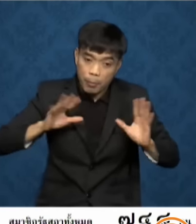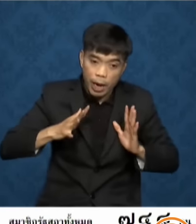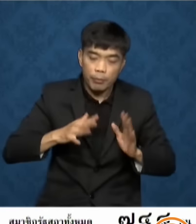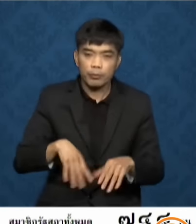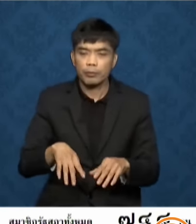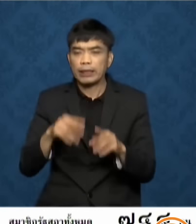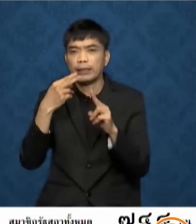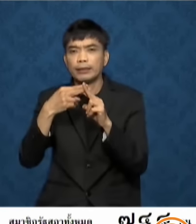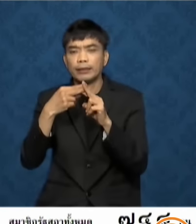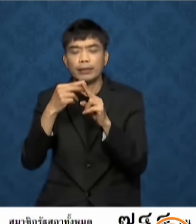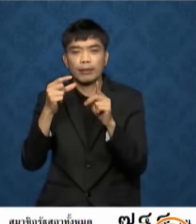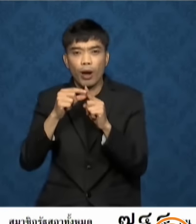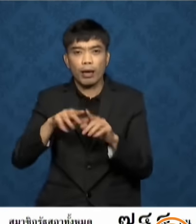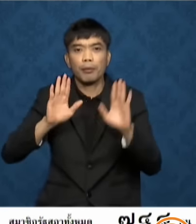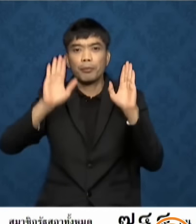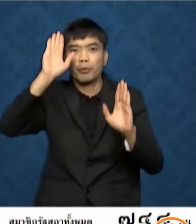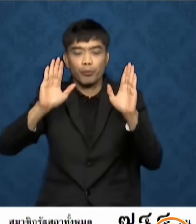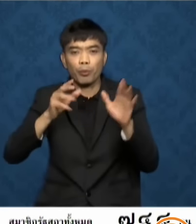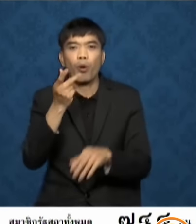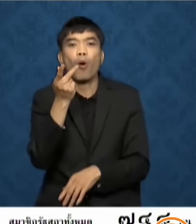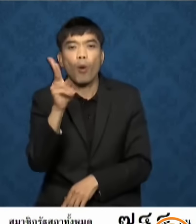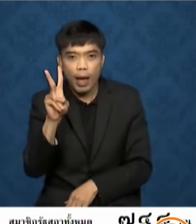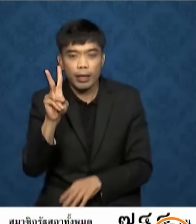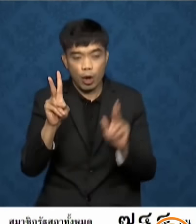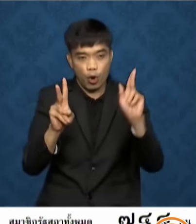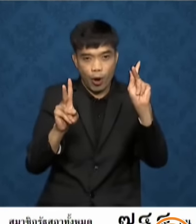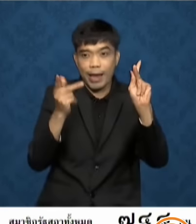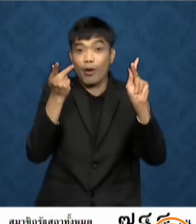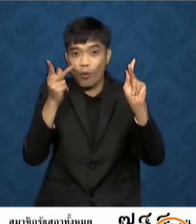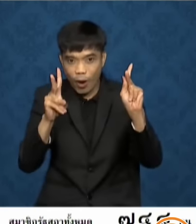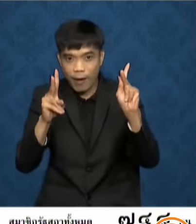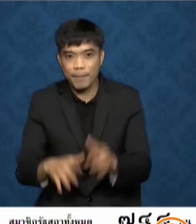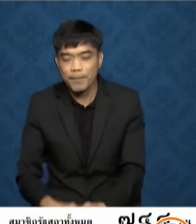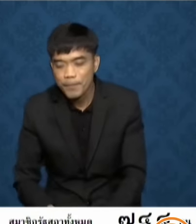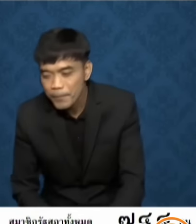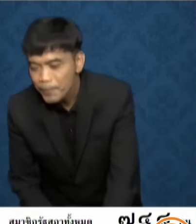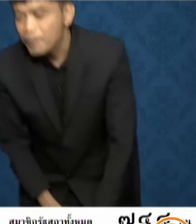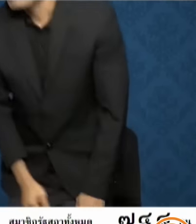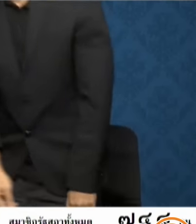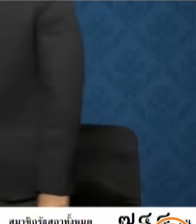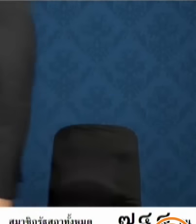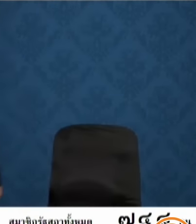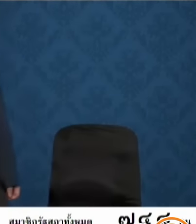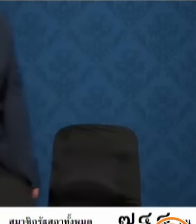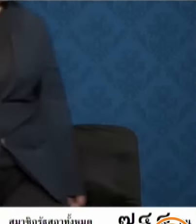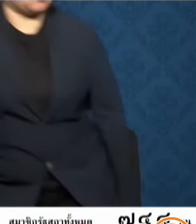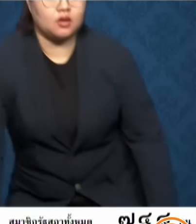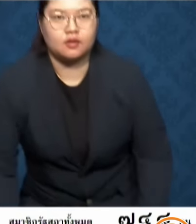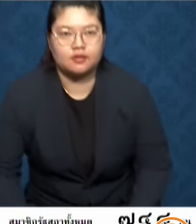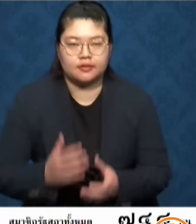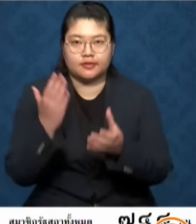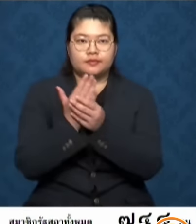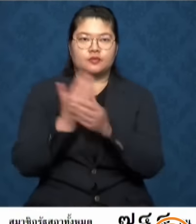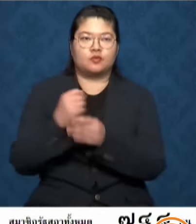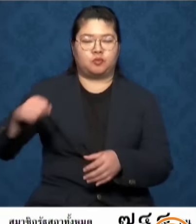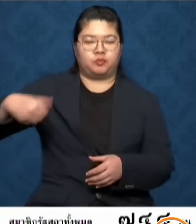อเรียกประชามติครั้สทายนี้วปชามติขอควายเดยนะครับรรม Gottaj permanentในภาพในสไลษ์กระบนกท